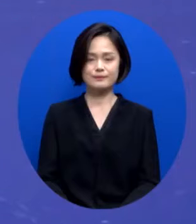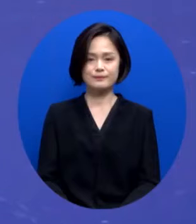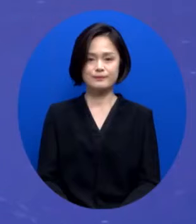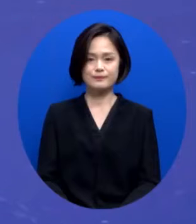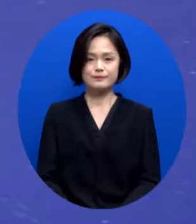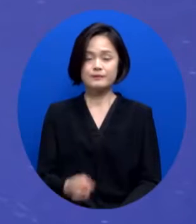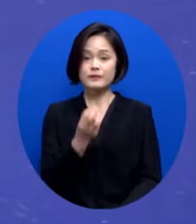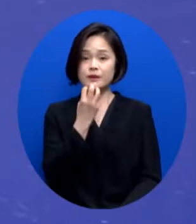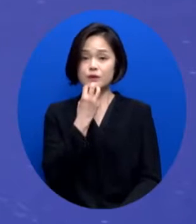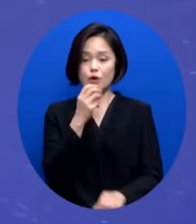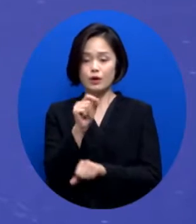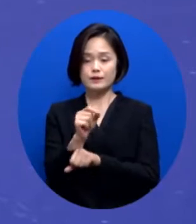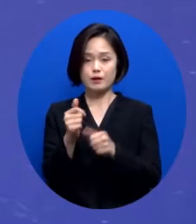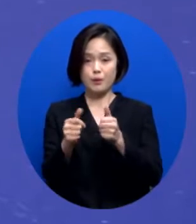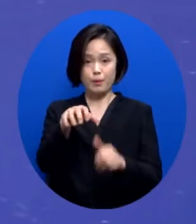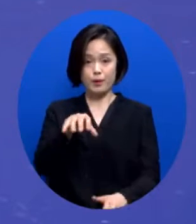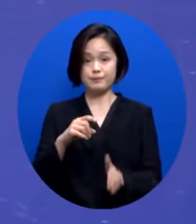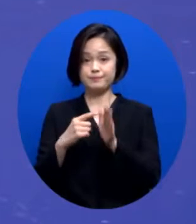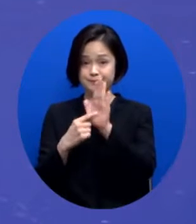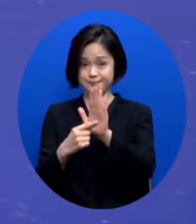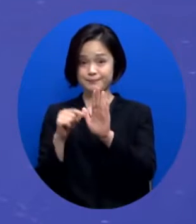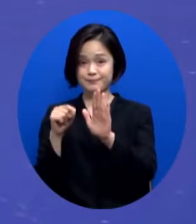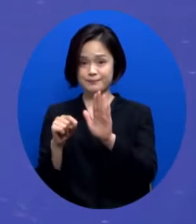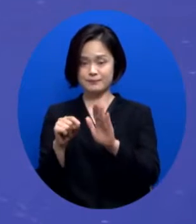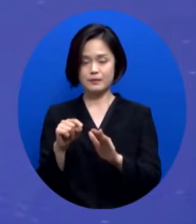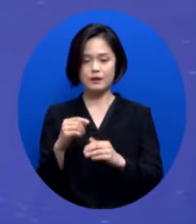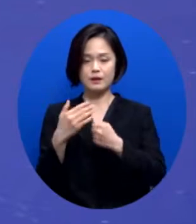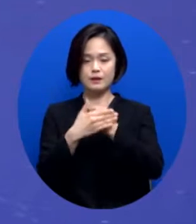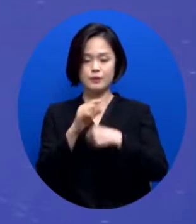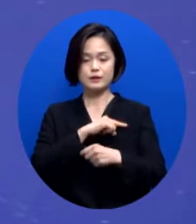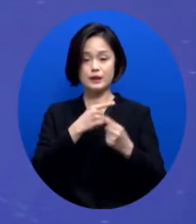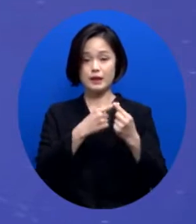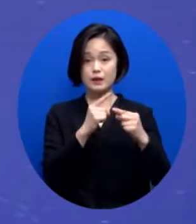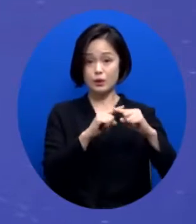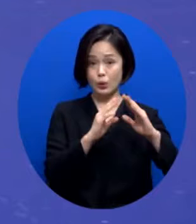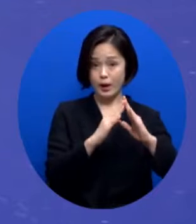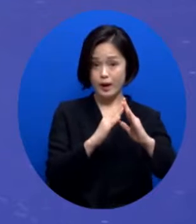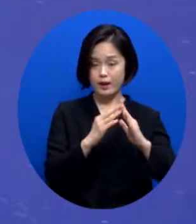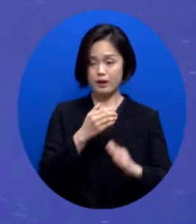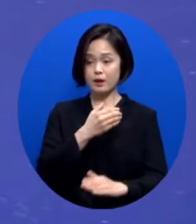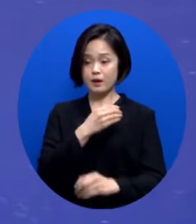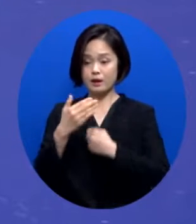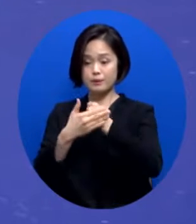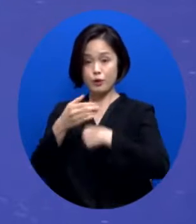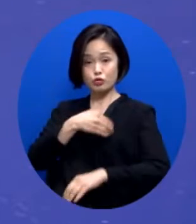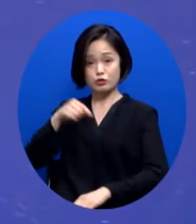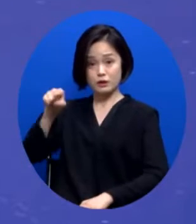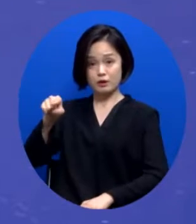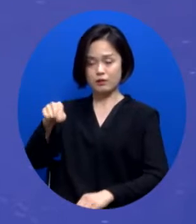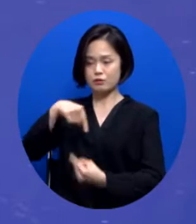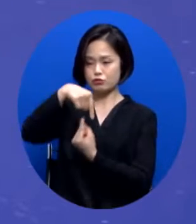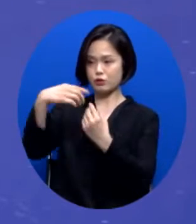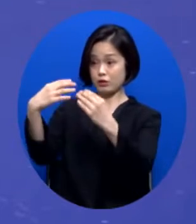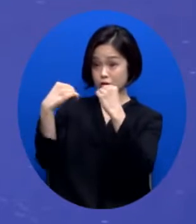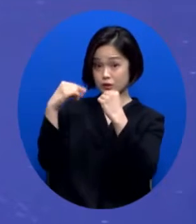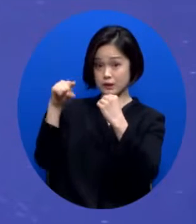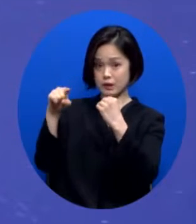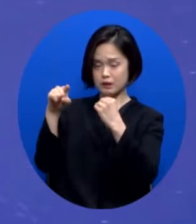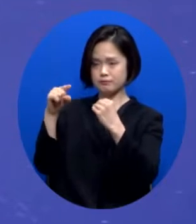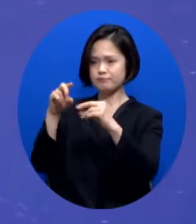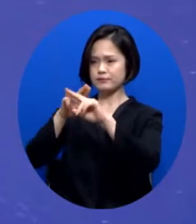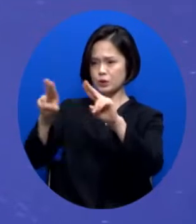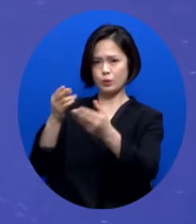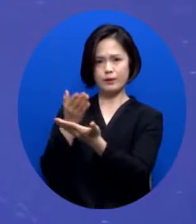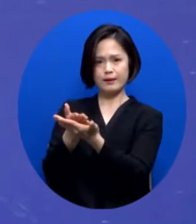서울행정법원 2 음 평 제일 교회가 은평구청 의 상대로 제기한 운영 중단 처분 효력정지 가처분을 인용한